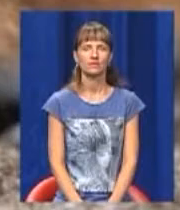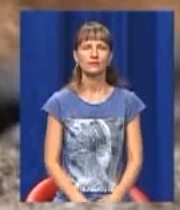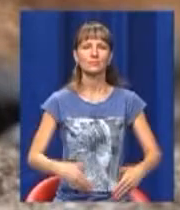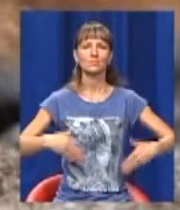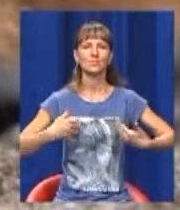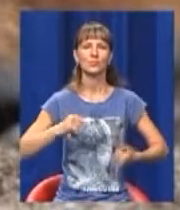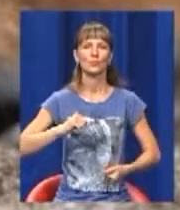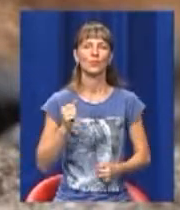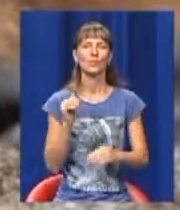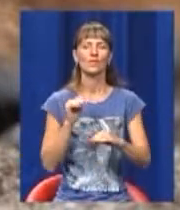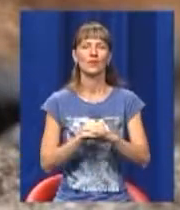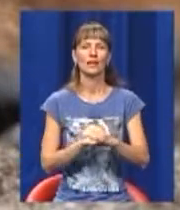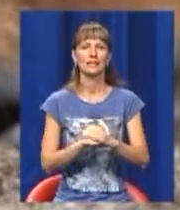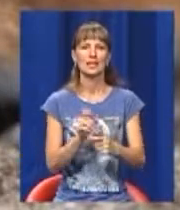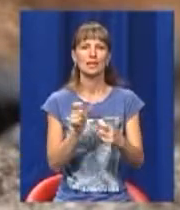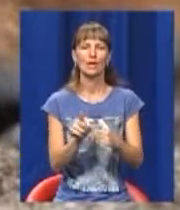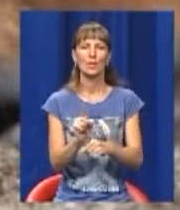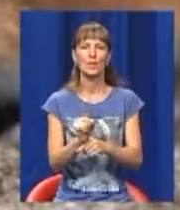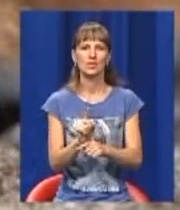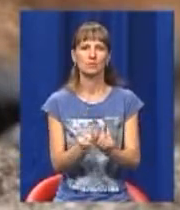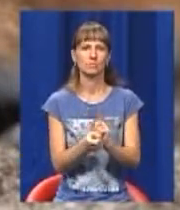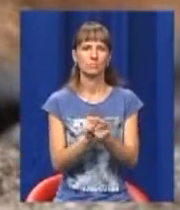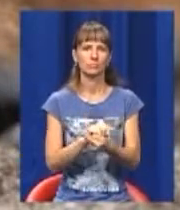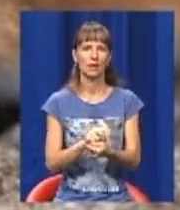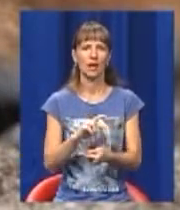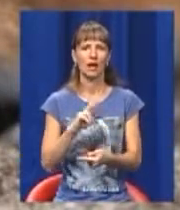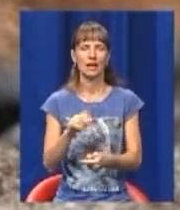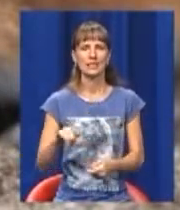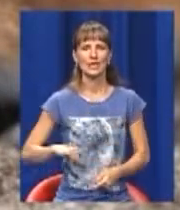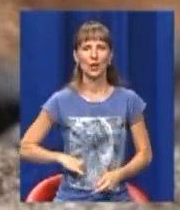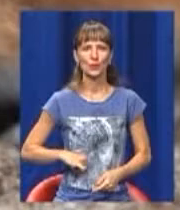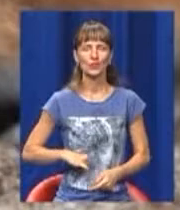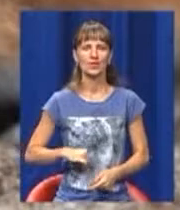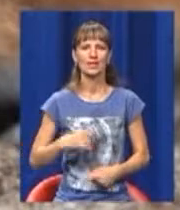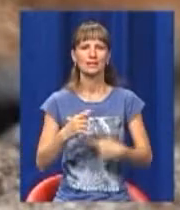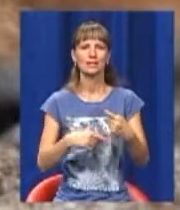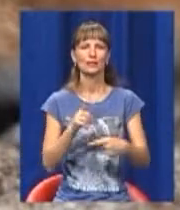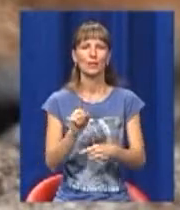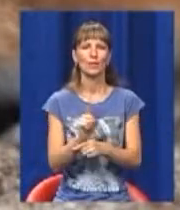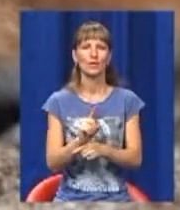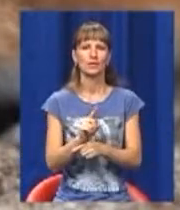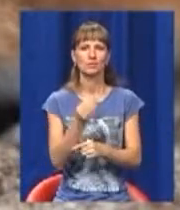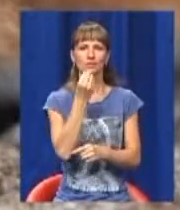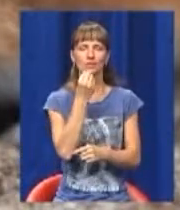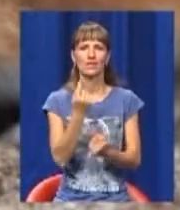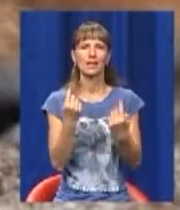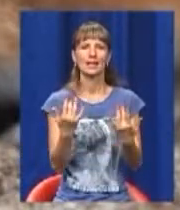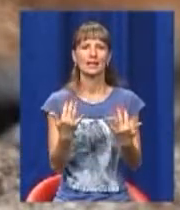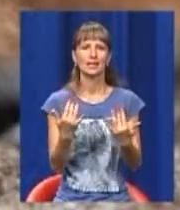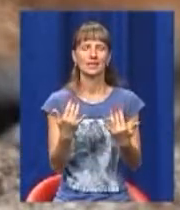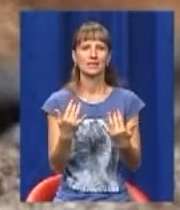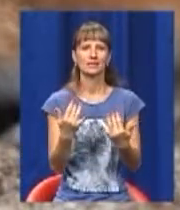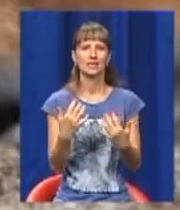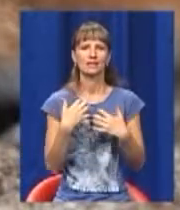Привіт, друзі! Виявляється, слово «миша» перекладається як «злодій». Через те, що мишами харчується величезна кількість